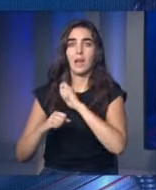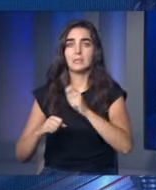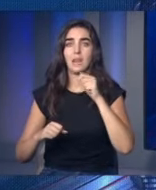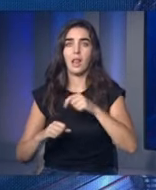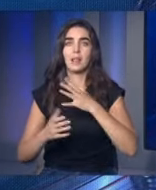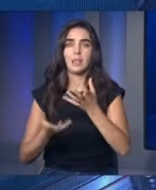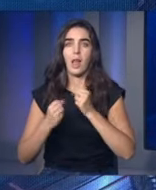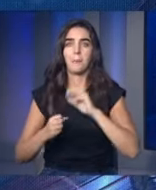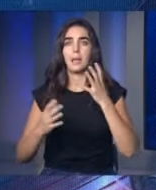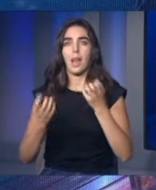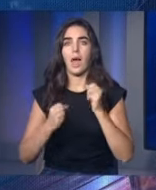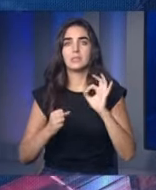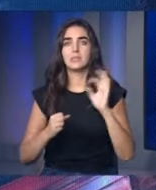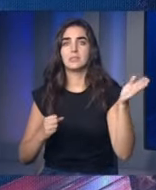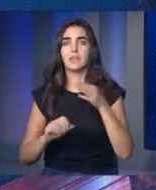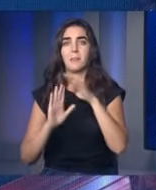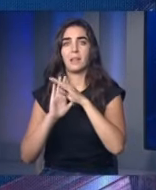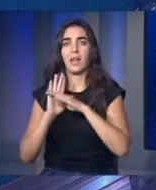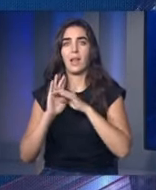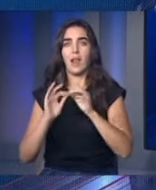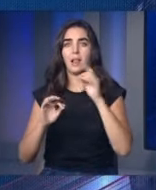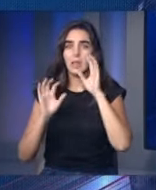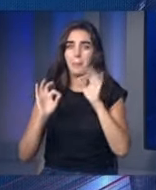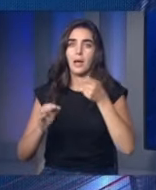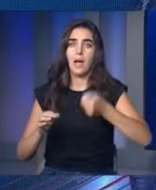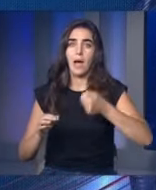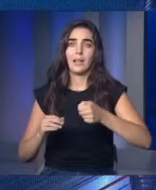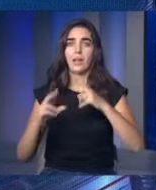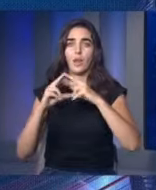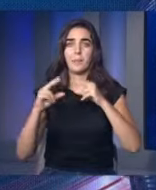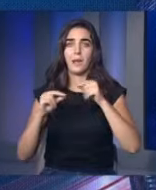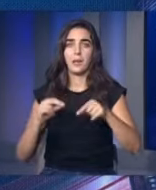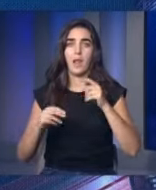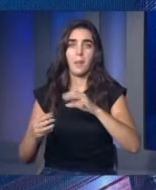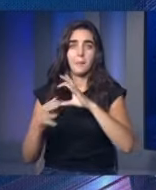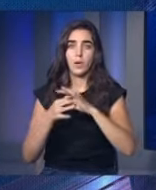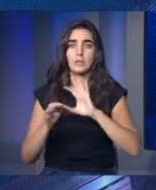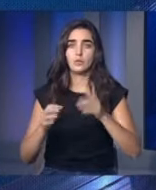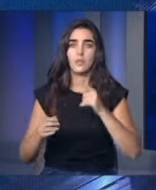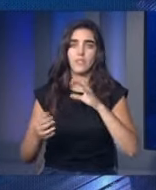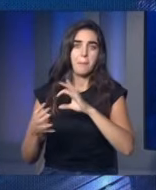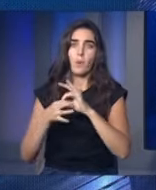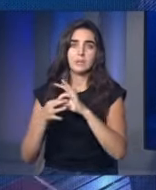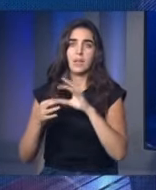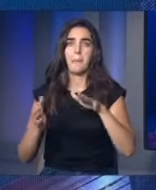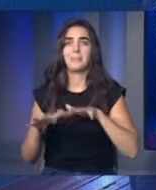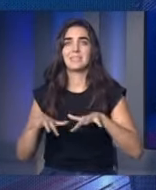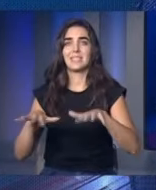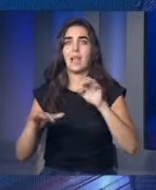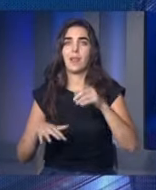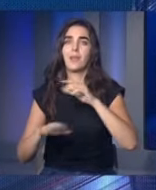الرجال لرياضة التنس. وطلب كلاس من جالخ نقل تهانيه وتهاني اللبنانيين إلى بنجامان